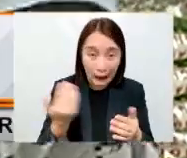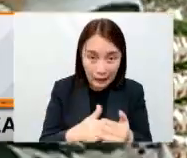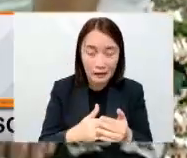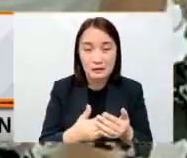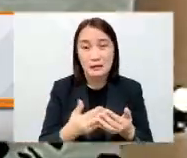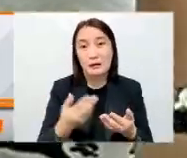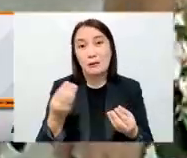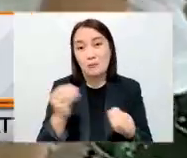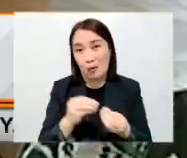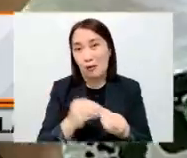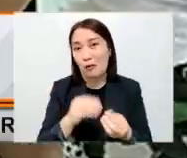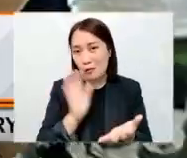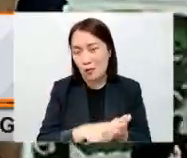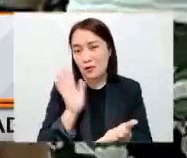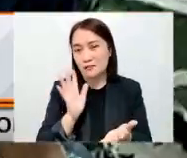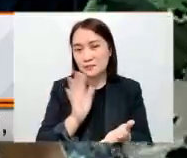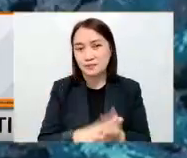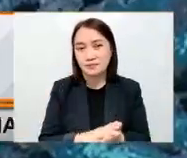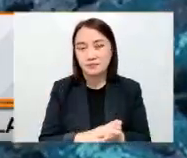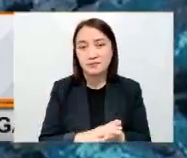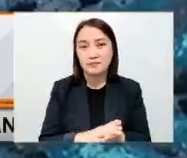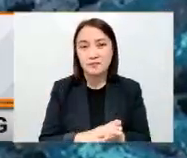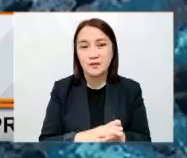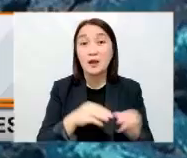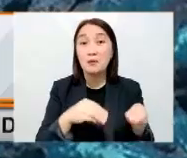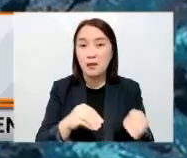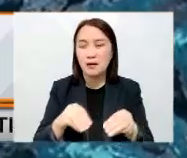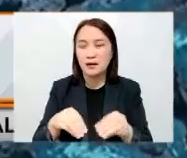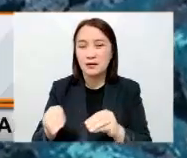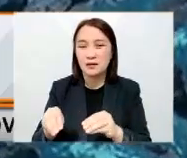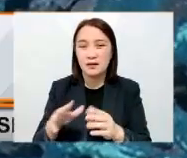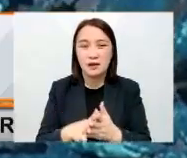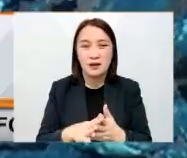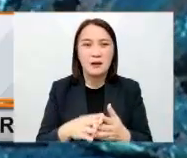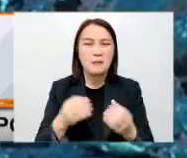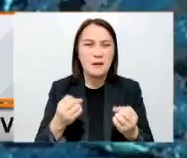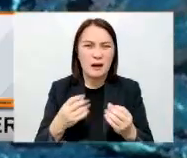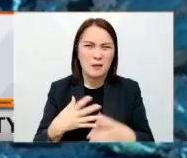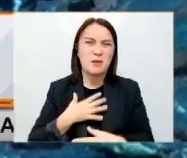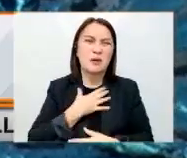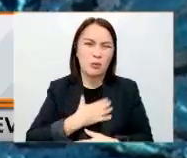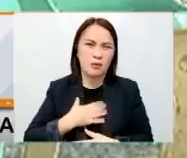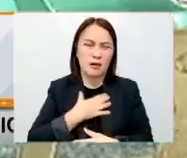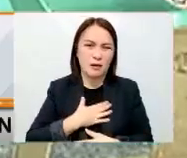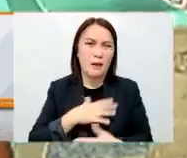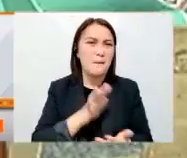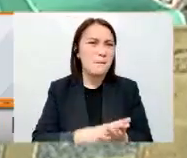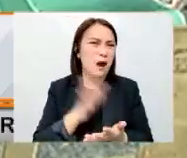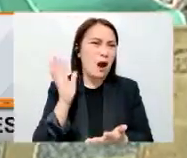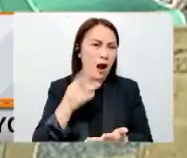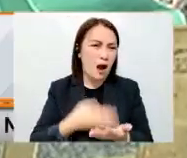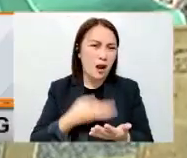Market naman, konsumido na rin ang mga nagtitinda na inuulan ng reklamo sa mahal ng bigas. Mataas. Hindi gaya